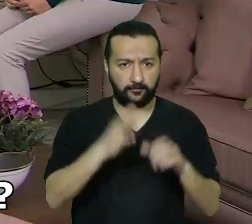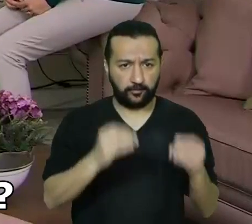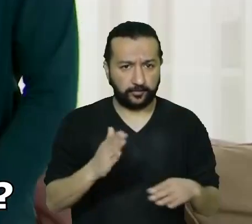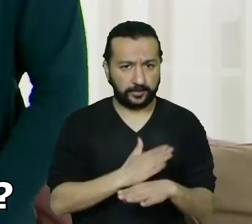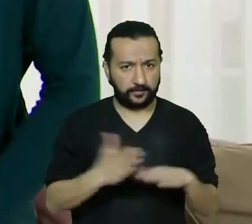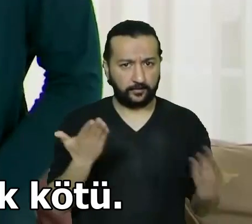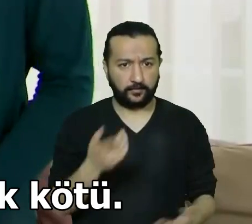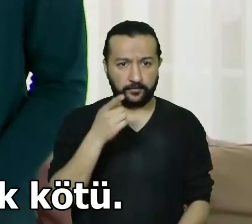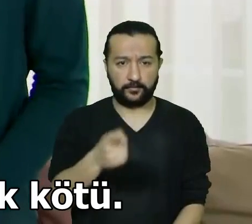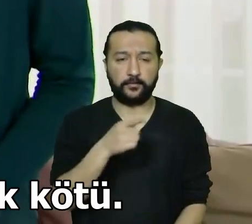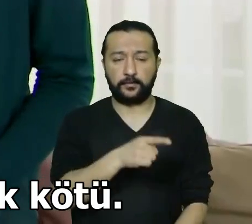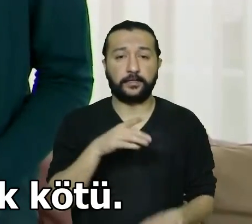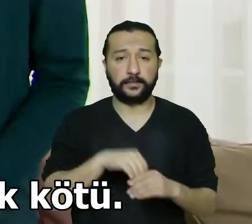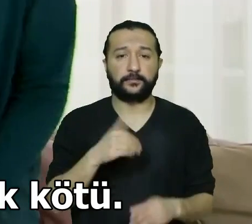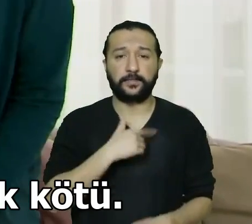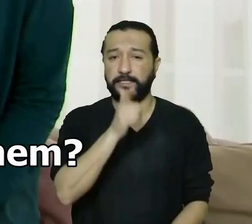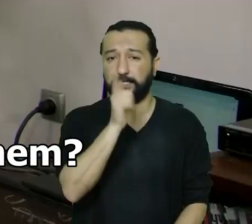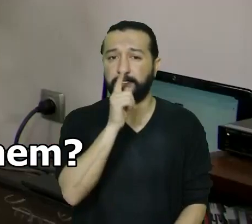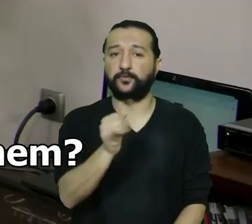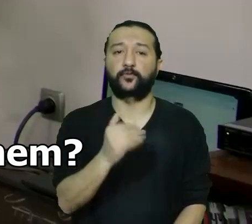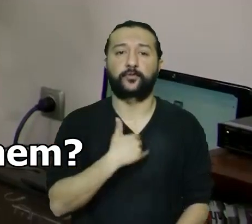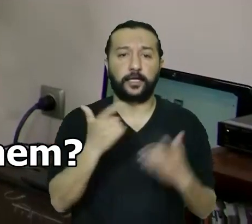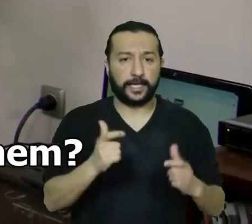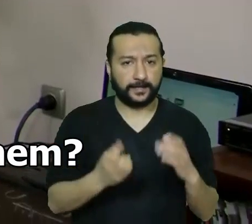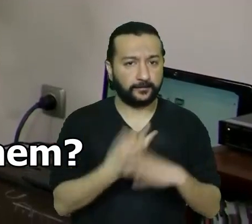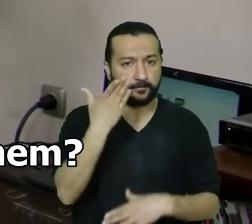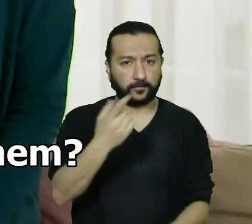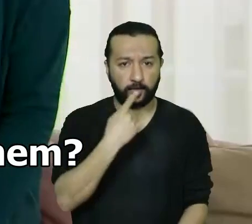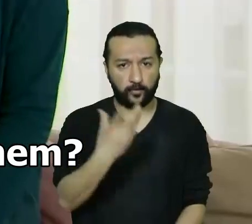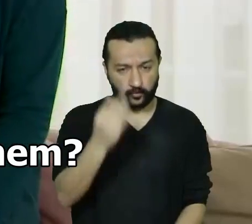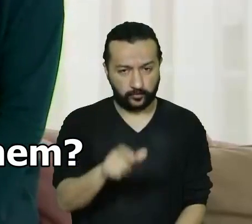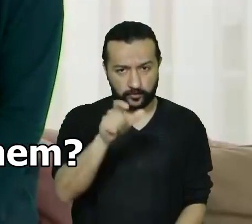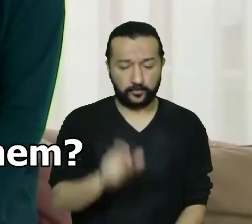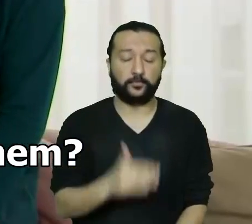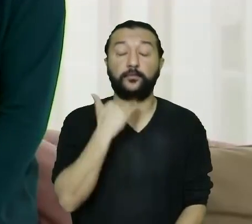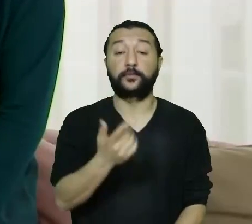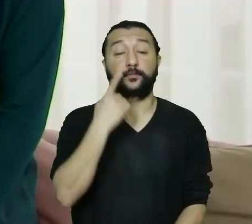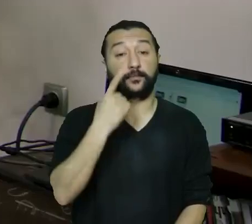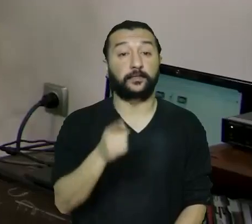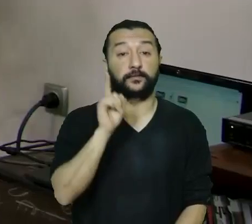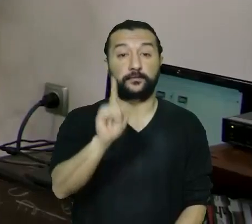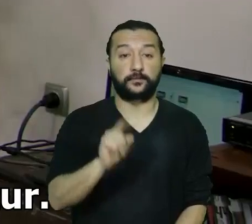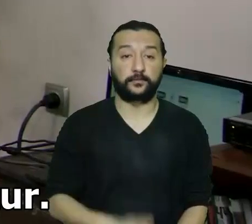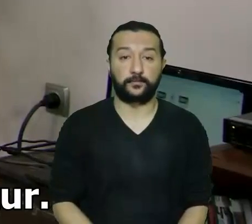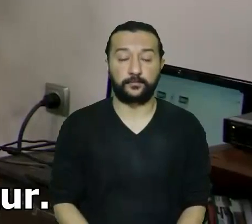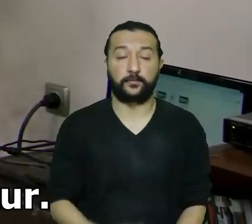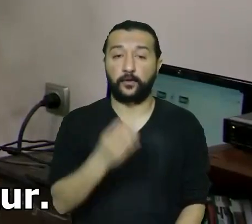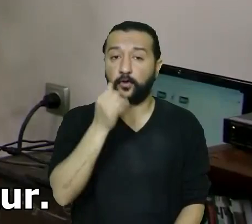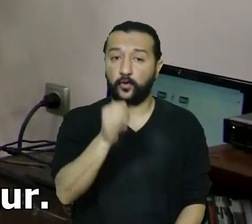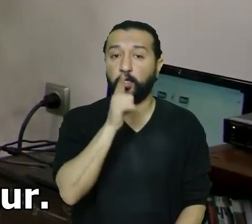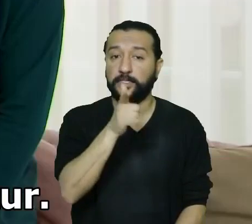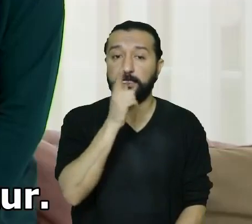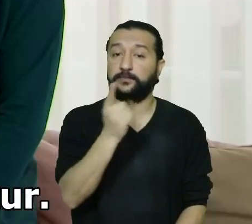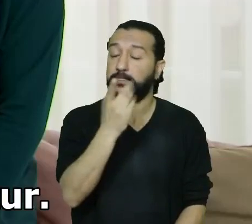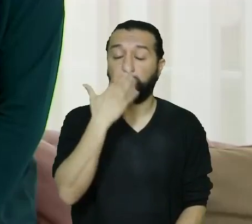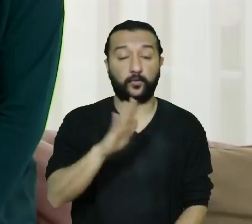ya? Hayatım, çünkü benim sesim çok kötü. Nereden çıkartıyorsun bir tane? Bak, kötü ses diye